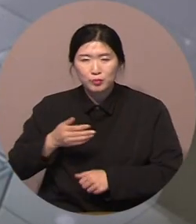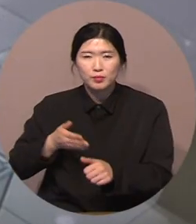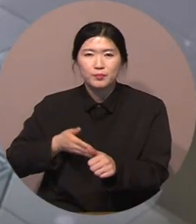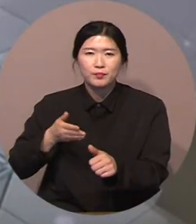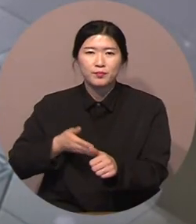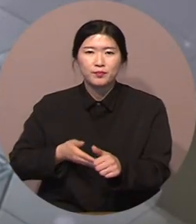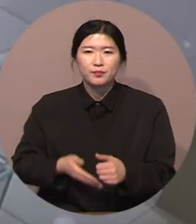당부했습니다 자